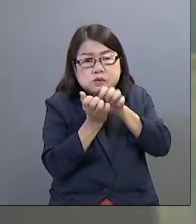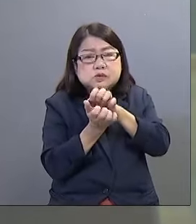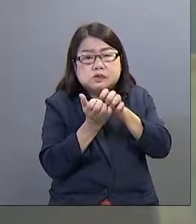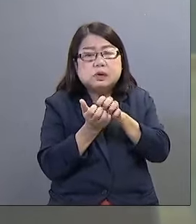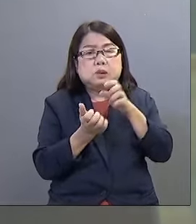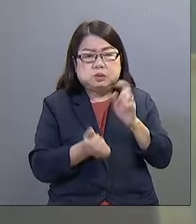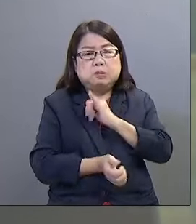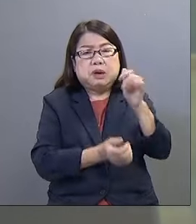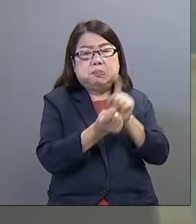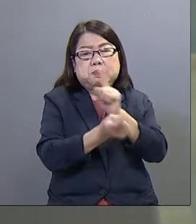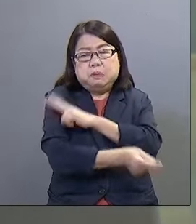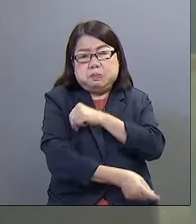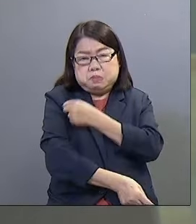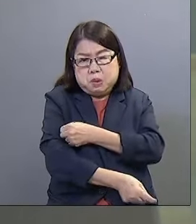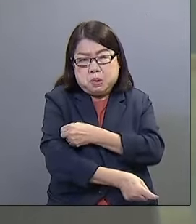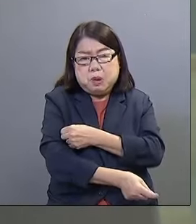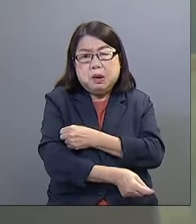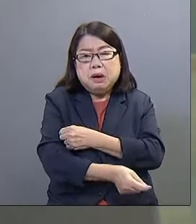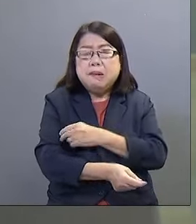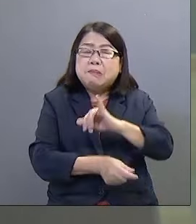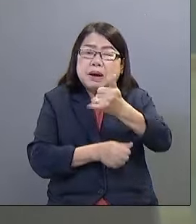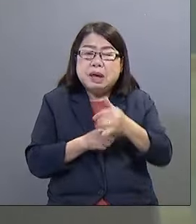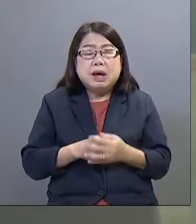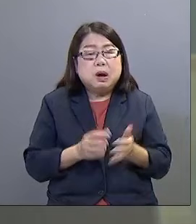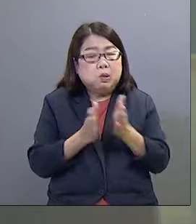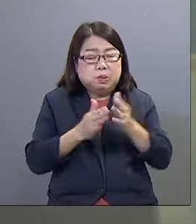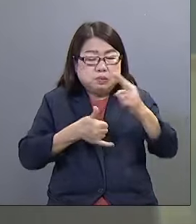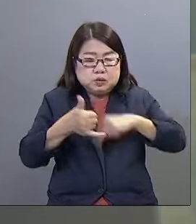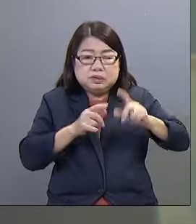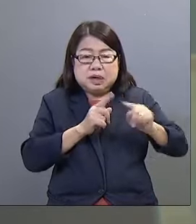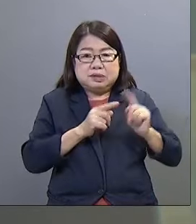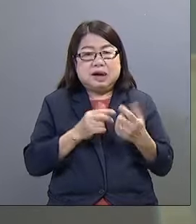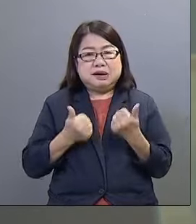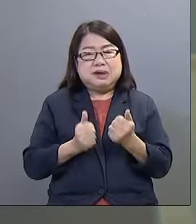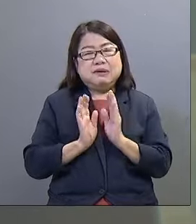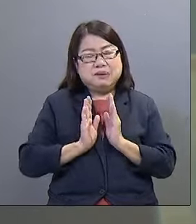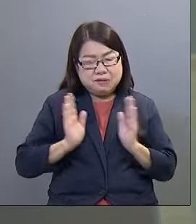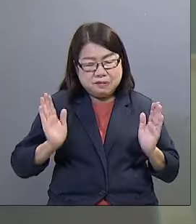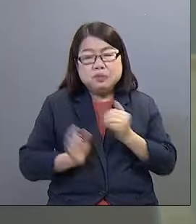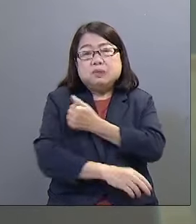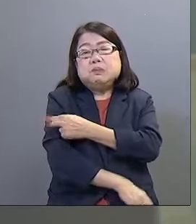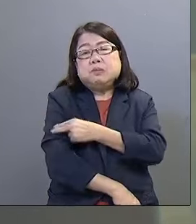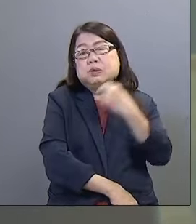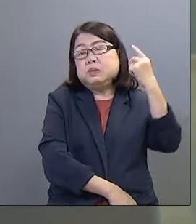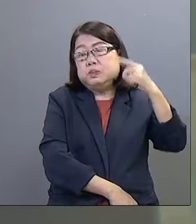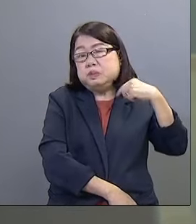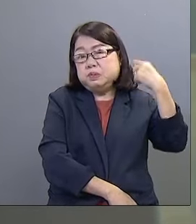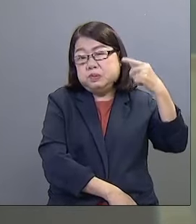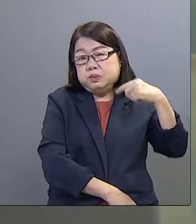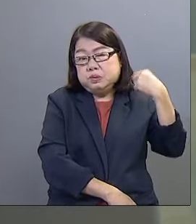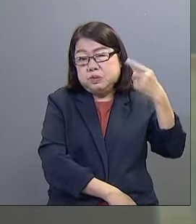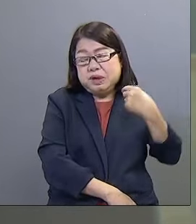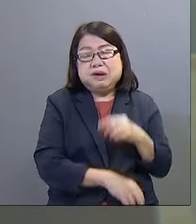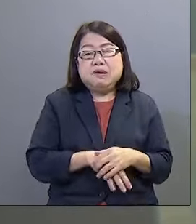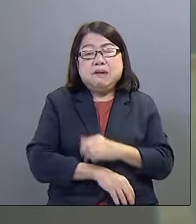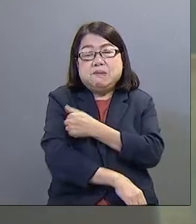ื่อนเรขการดูแลอื่นๆด้วยเช่นเดยวกันขอบพคุณทันตะแทยิปลางทิฟพ โพวิรัตระนอน ทัตะพท